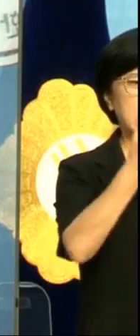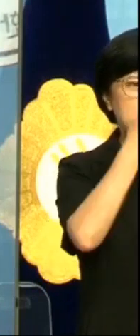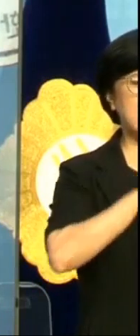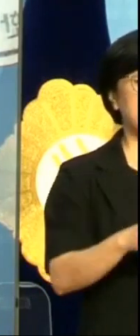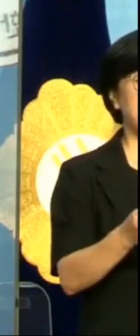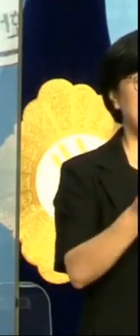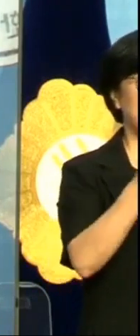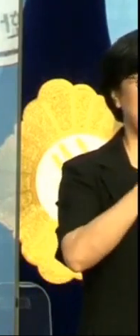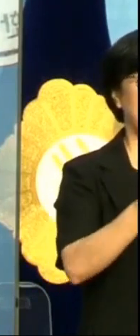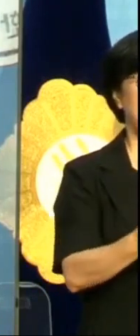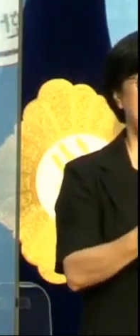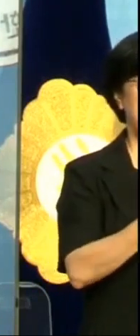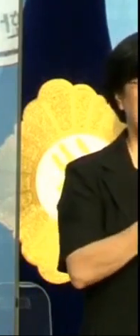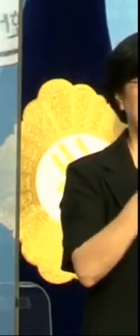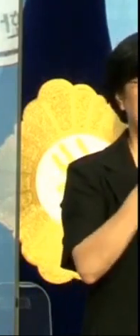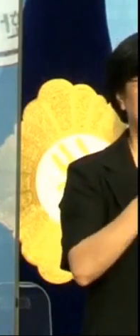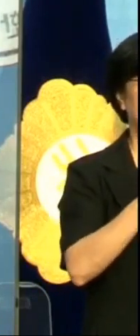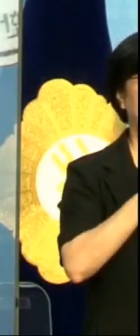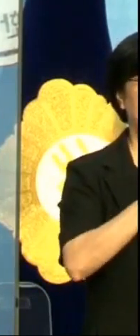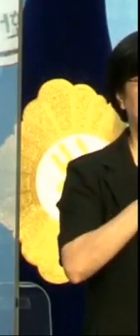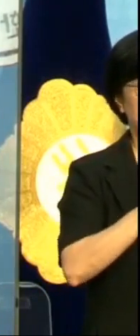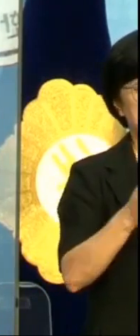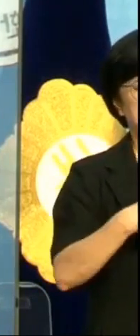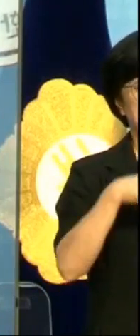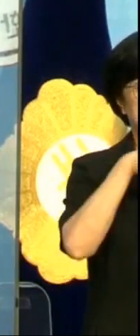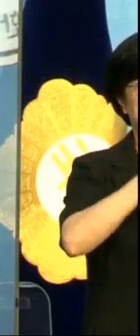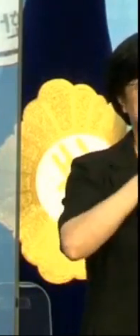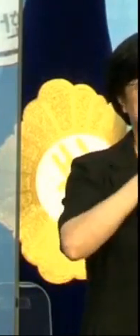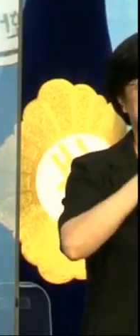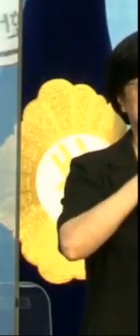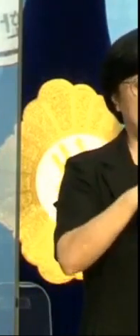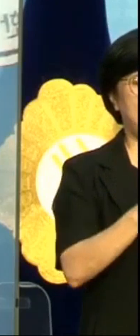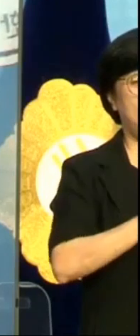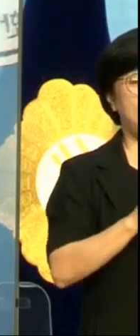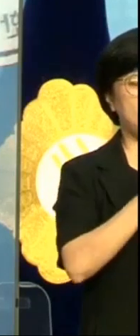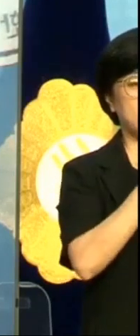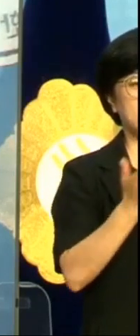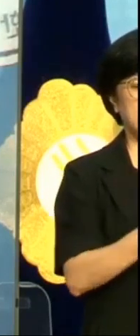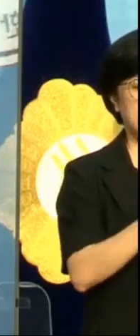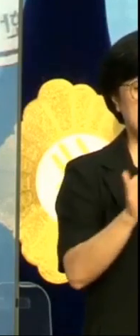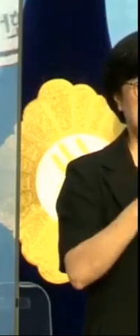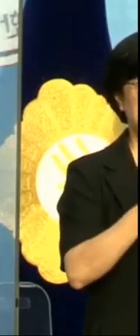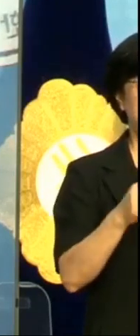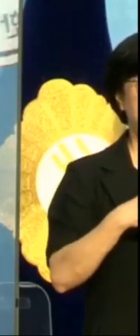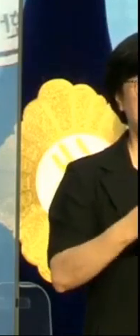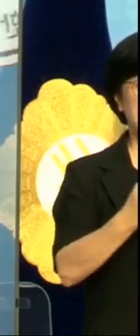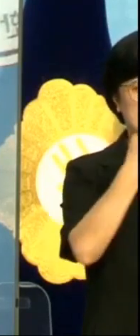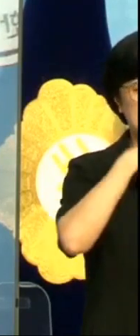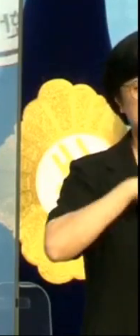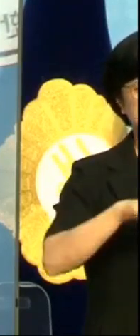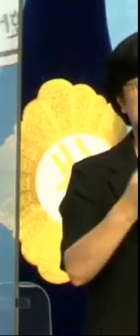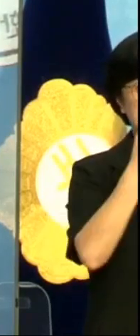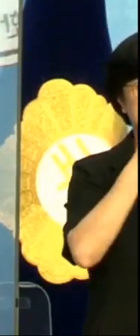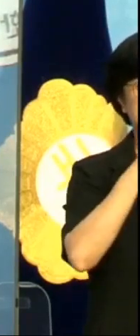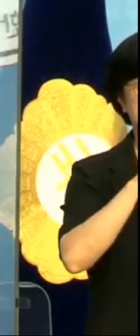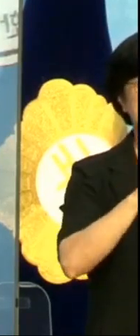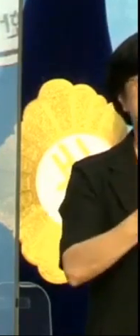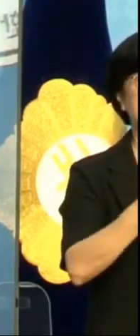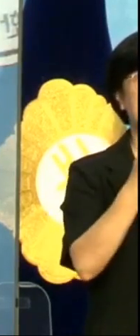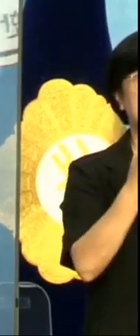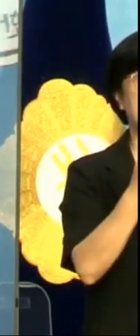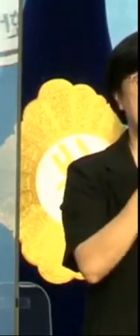위해서 이 자리에 섰습니다 공직자 이 충돌 방지 비법 더 이상 지체할 수 없습니다 요즘 tv 에 정치